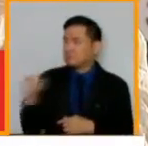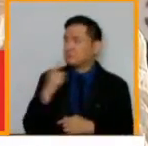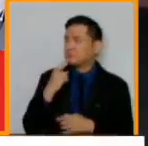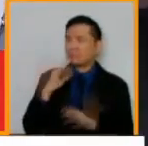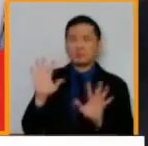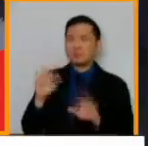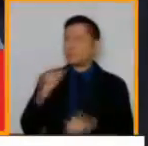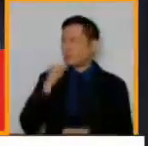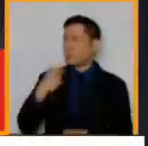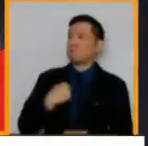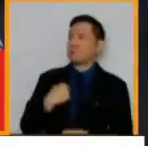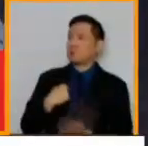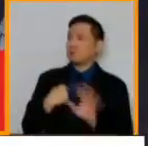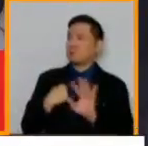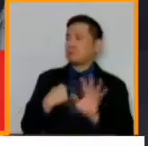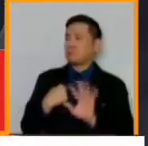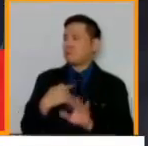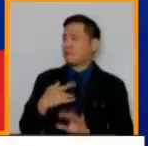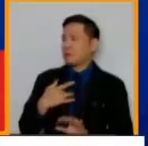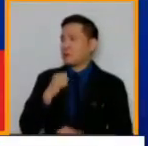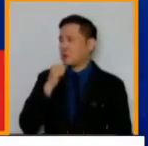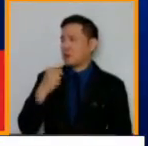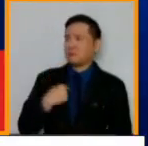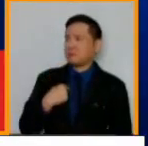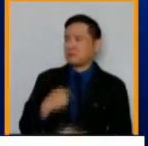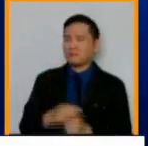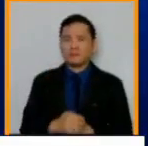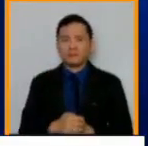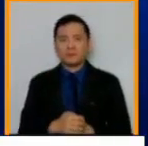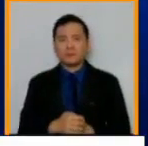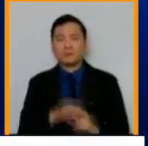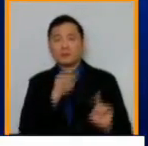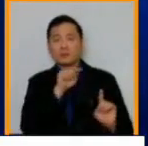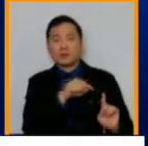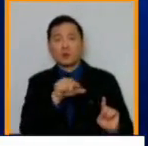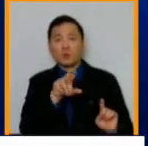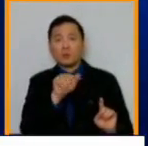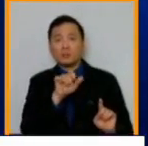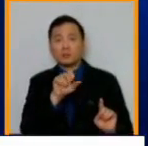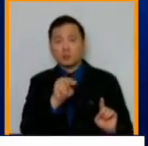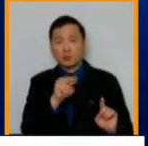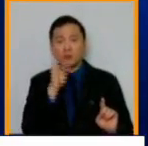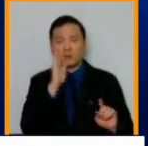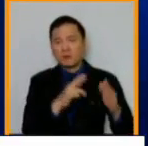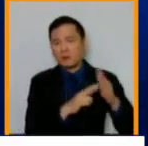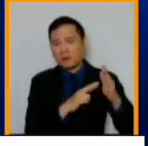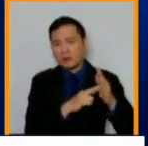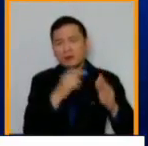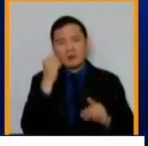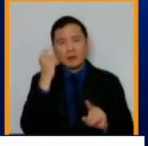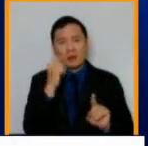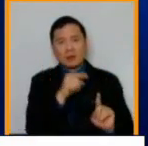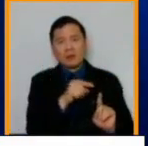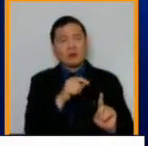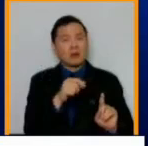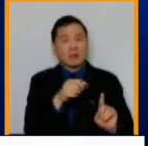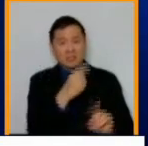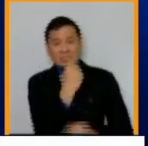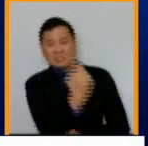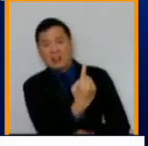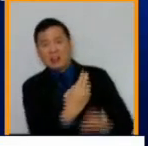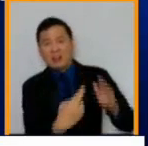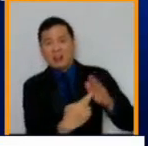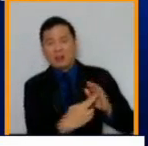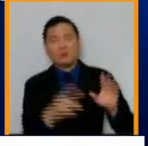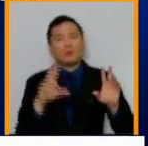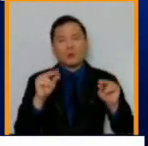Guanzon. Si Guanzon ay magre-retiro na pero sabi niya hindi lang siya ang mawawala sa COMELEC First Division kundi pati si